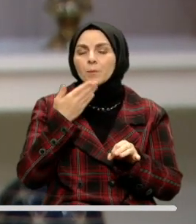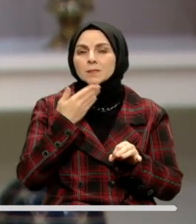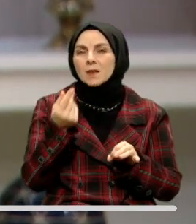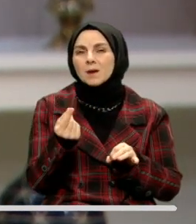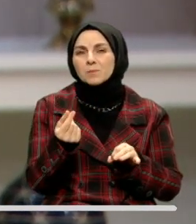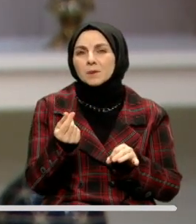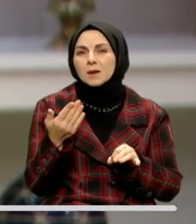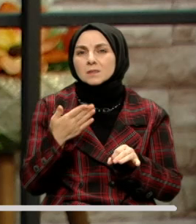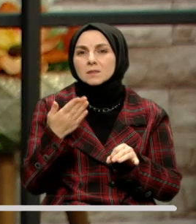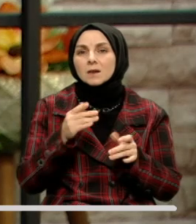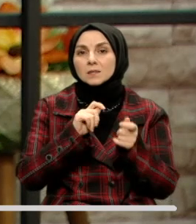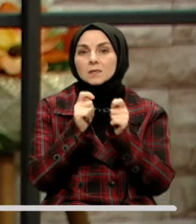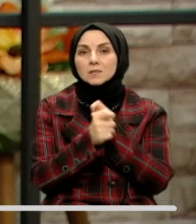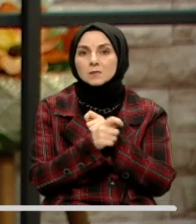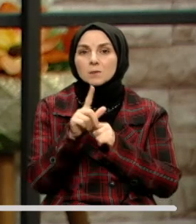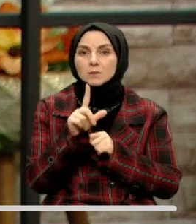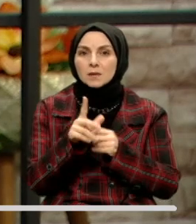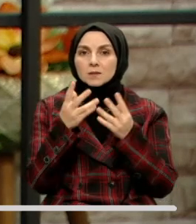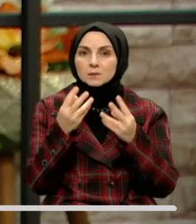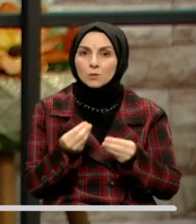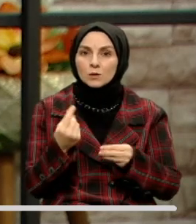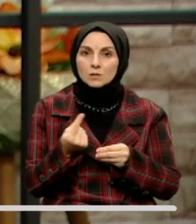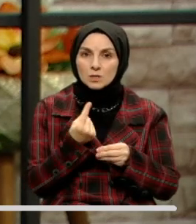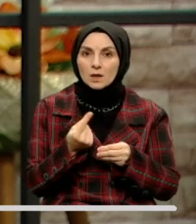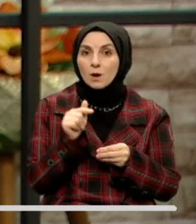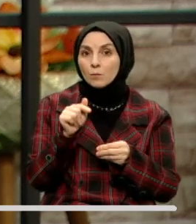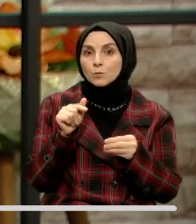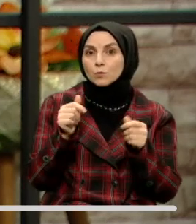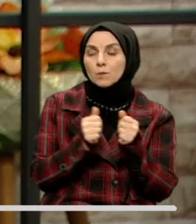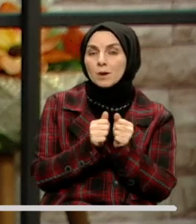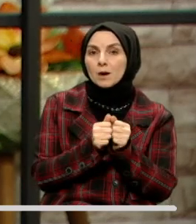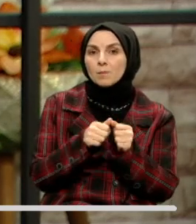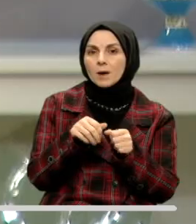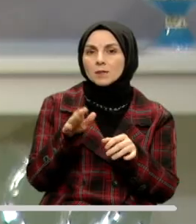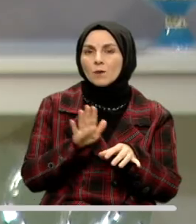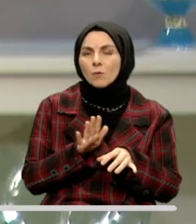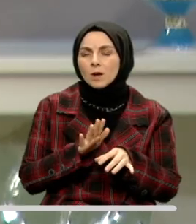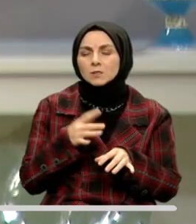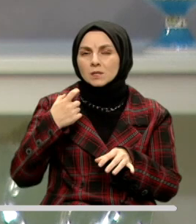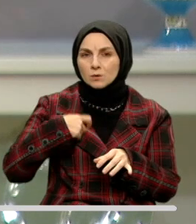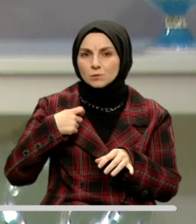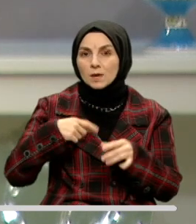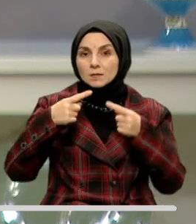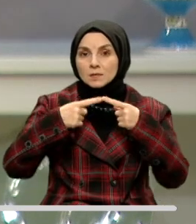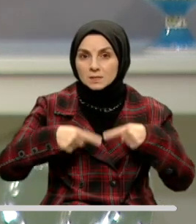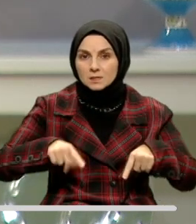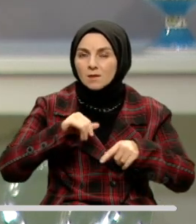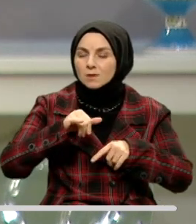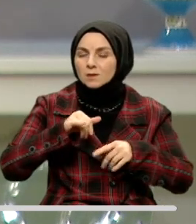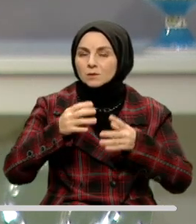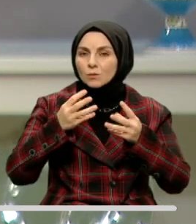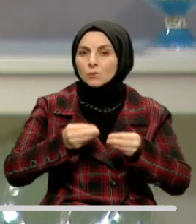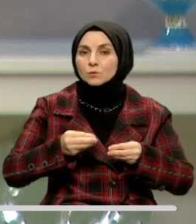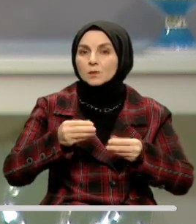hani değiştirmemiz gereken tutumlarımızdan bir tanesi. Bununla birlikte öğrencilerin özellikle sınav yaklaşırken ya da